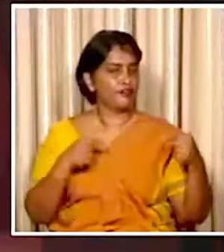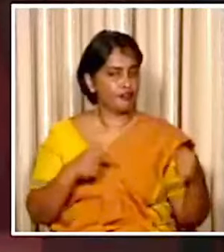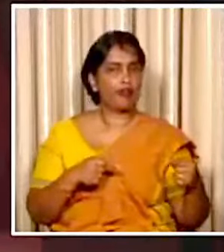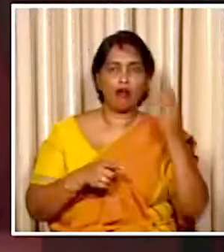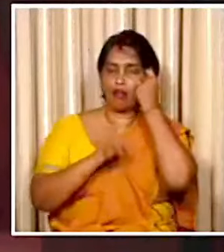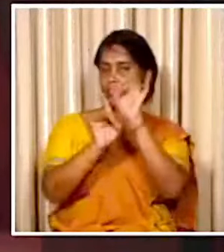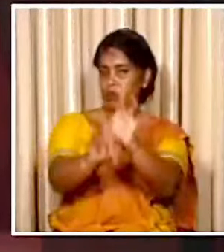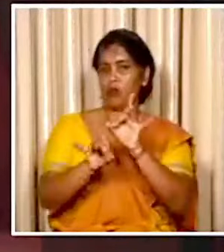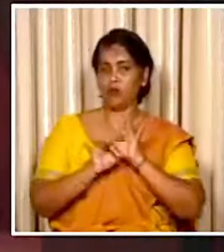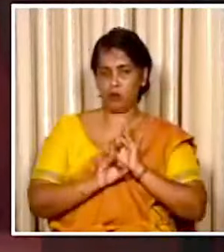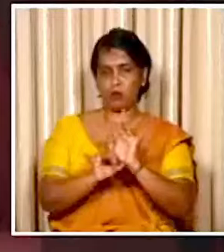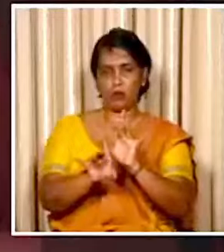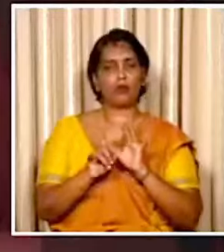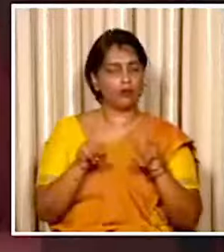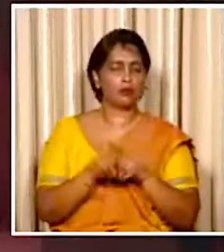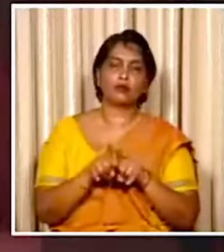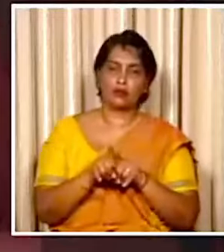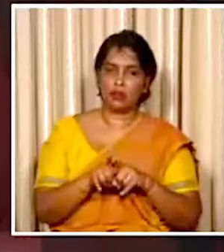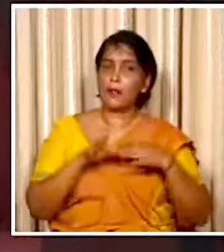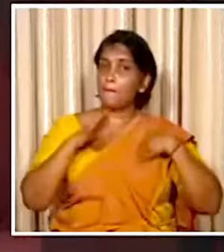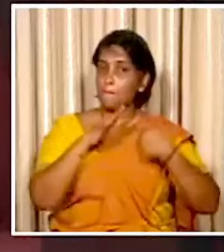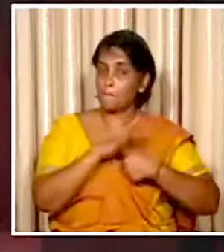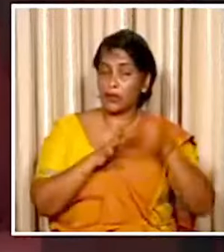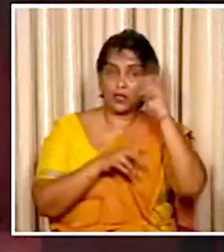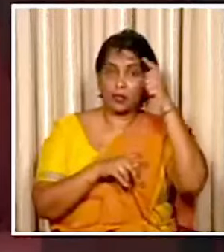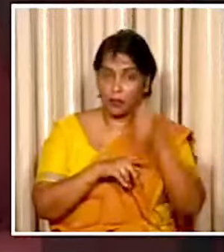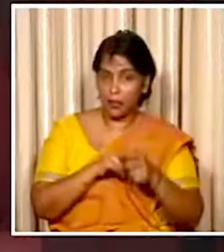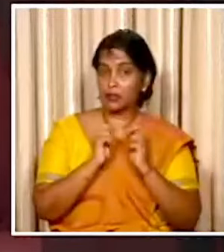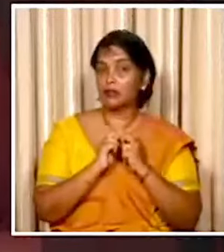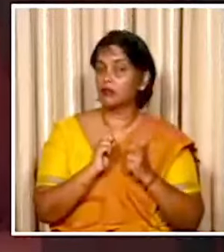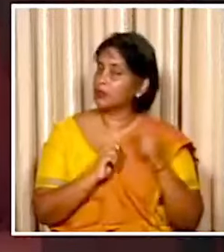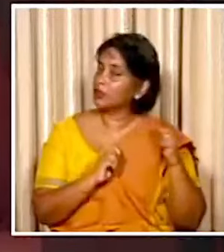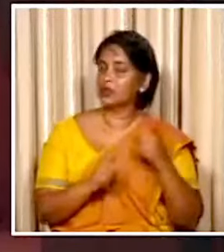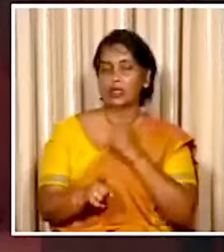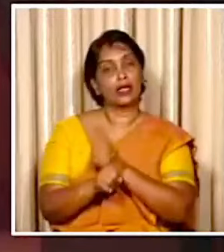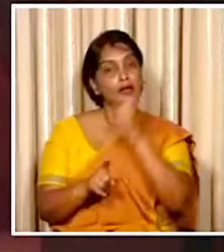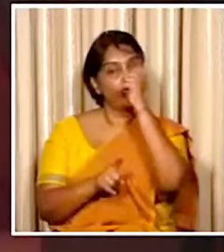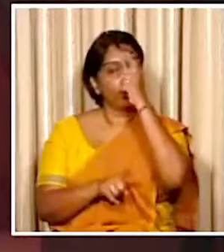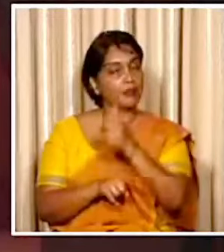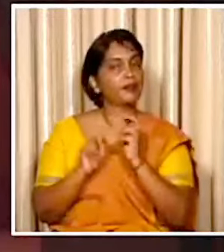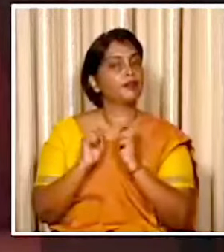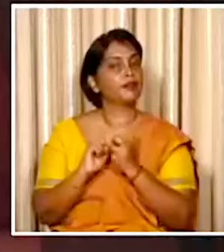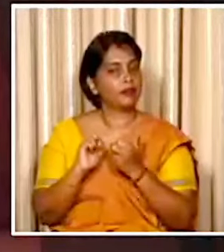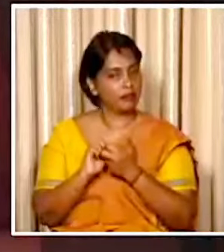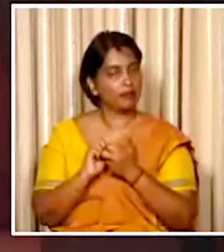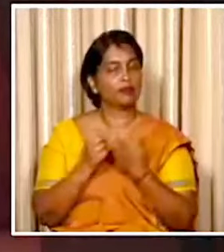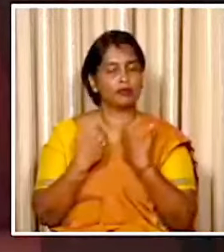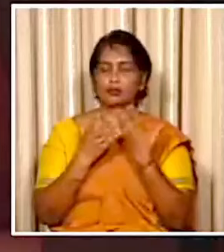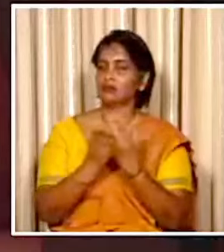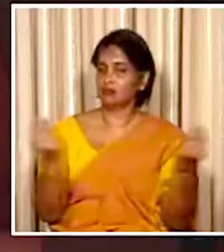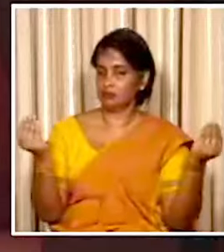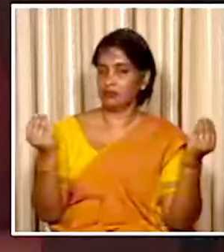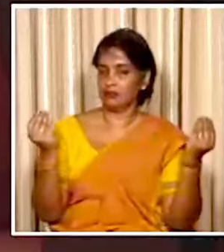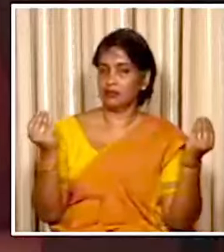එක මතයක. ඒ මතය තමයි විදුහල්පති වැටුප් විෂමතාවය, ගුරුවරුන්ගේ වැටුප් විෂමතාවය අපි ඉවත් කරන්නට